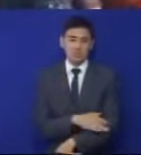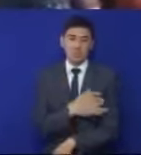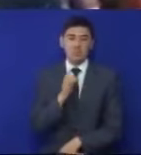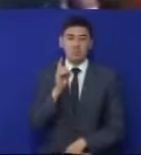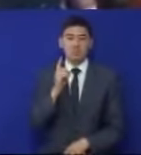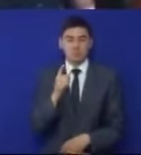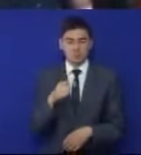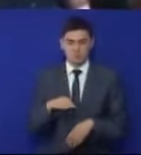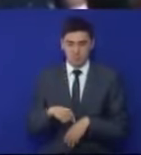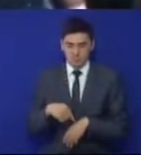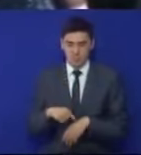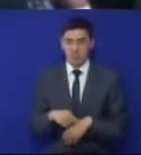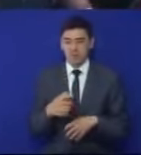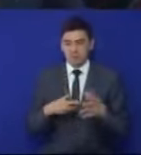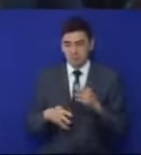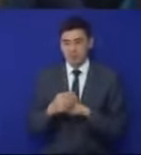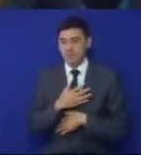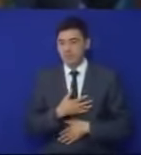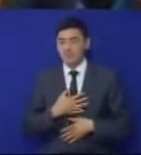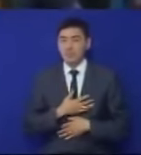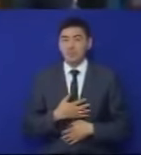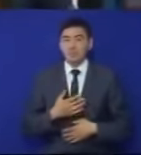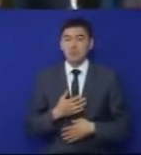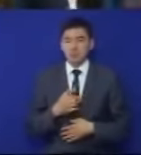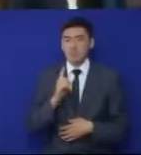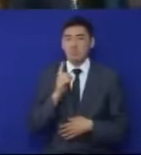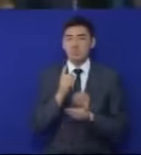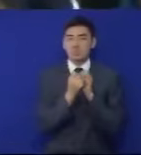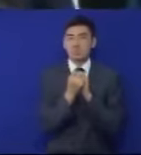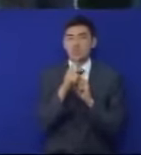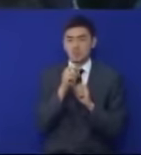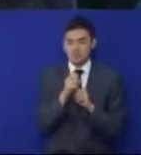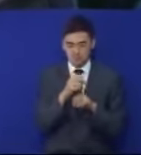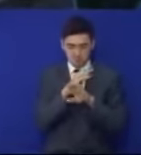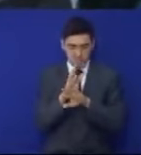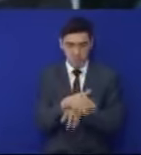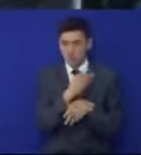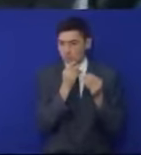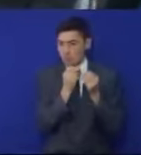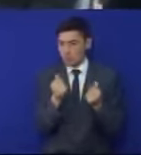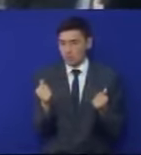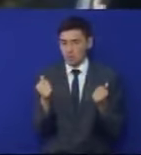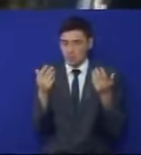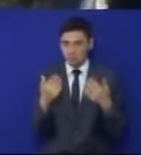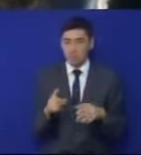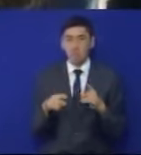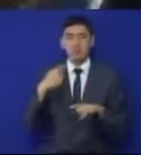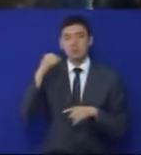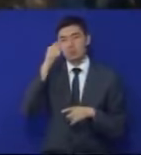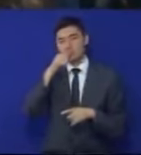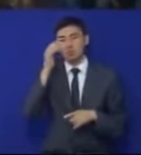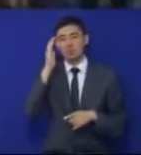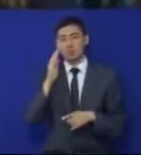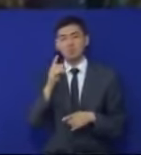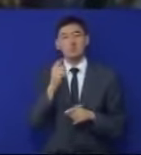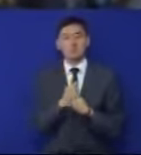правда, волнительный день для нас всех, потому что 11 лет пролетели незаметно, и уже нет такого, что вот в следующем году я знаю, что я